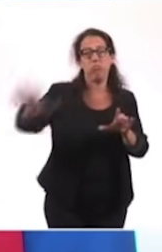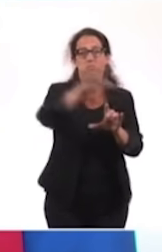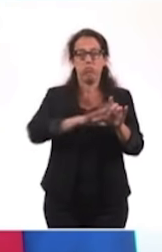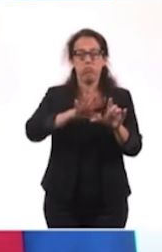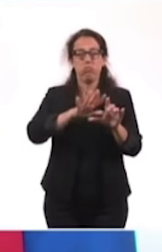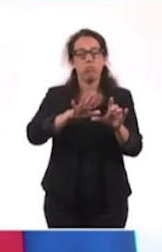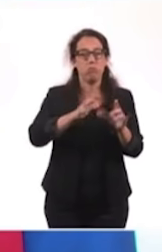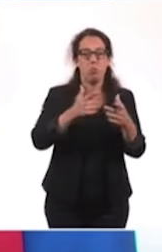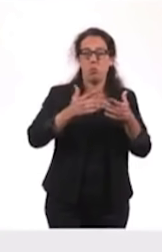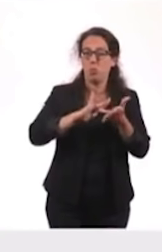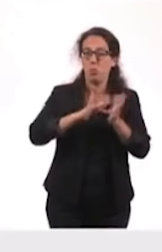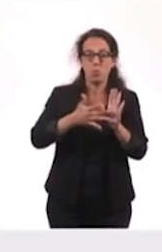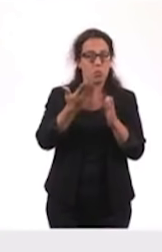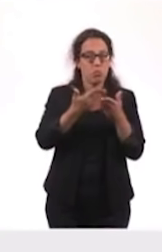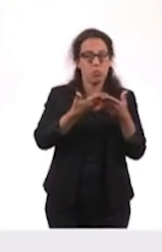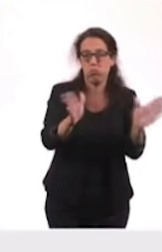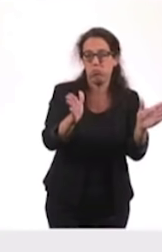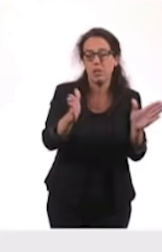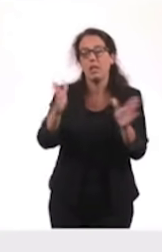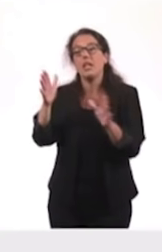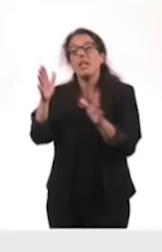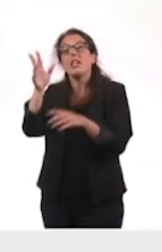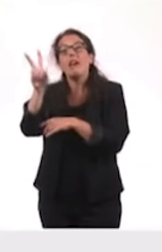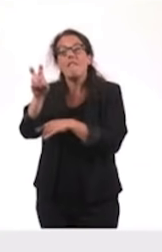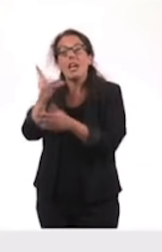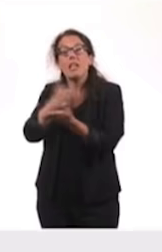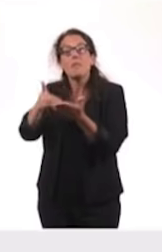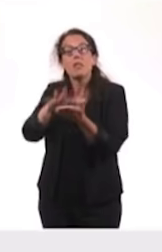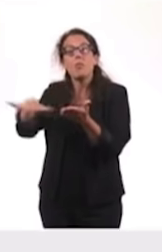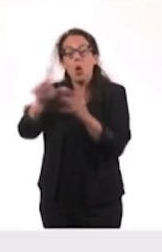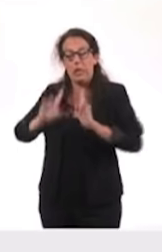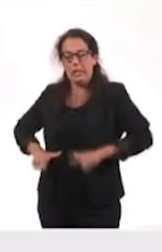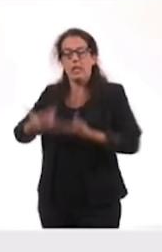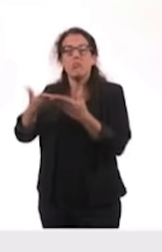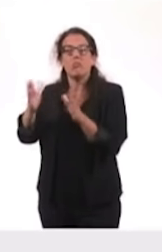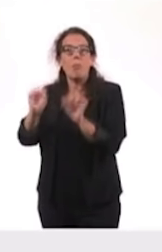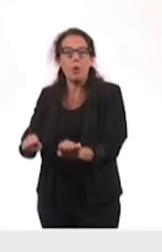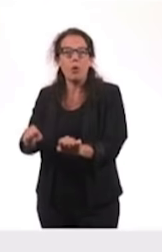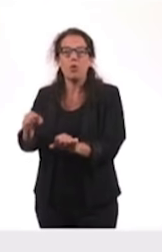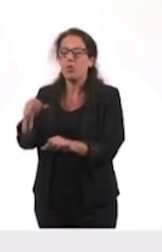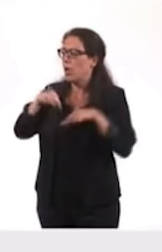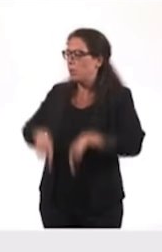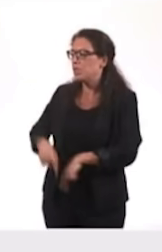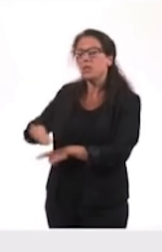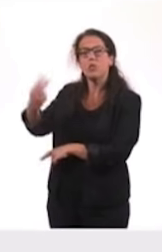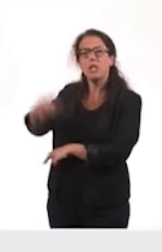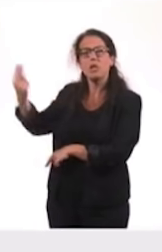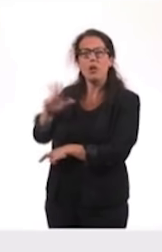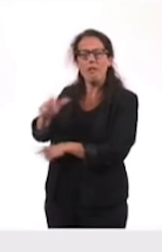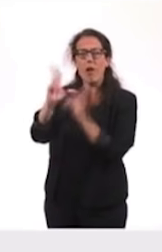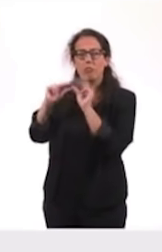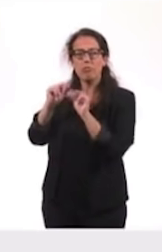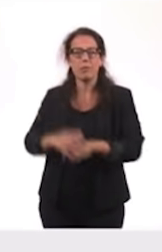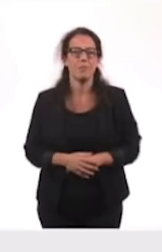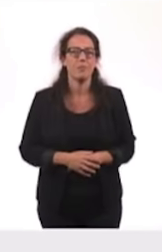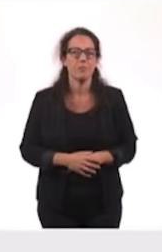lycées dans les départements verts. Le ministre de l'Éducation nationale y reviendra dans un instant. La réouverture des cafés, des restaurants,